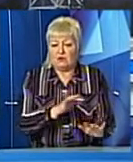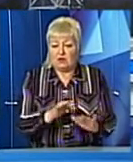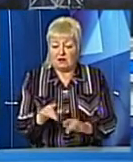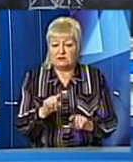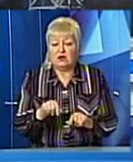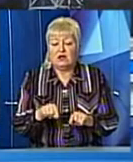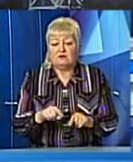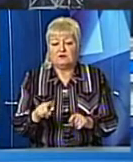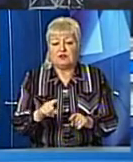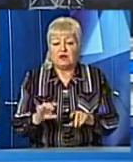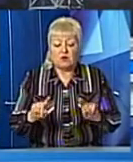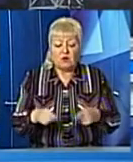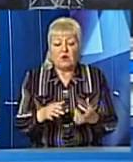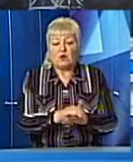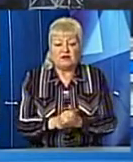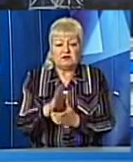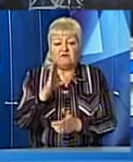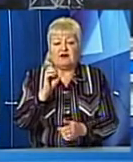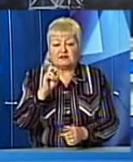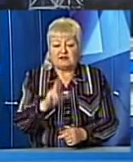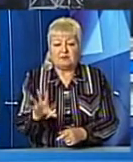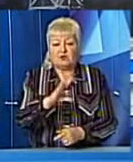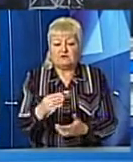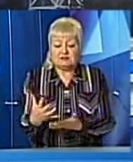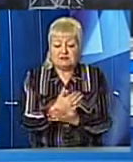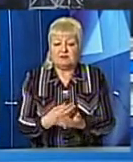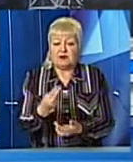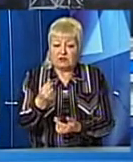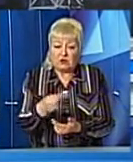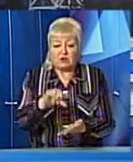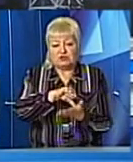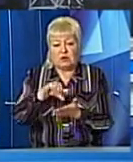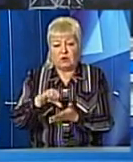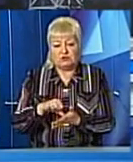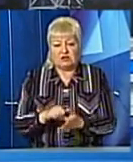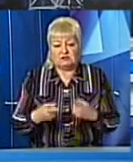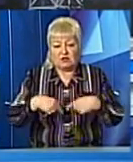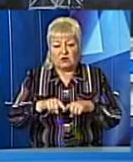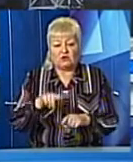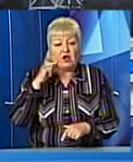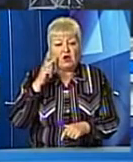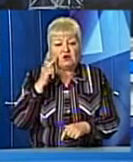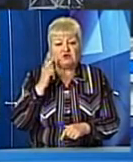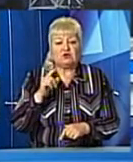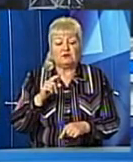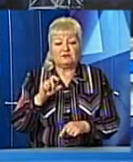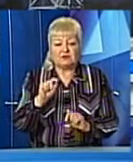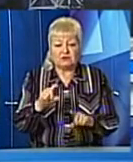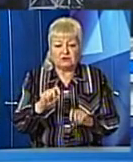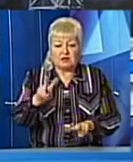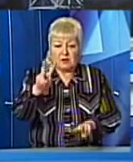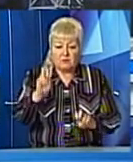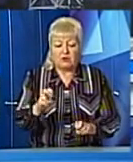вони організували вертеп. Усі наколядовані кошти учасники творчого колективу «Золота молодь» використають для поїздок